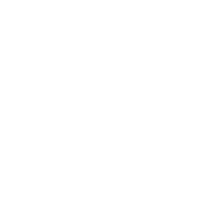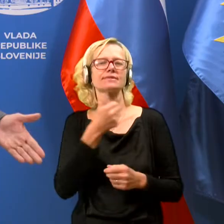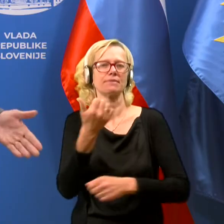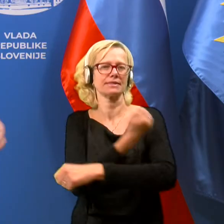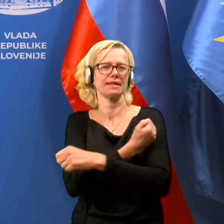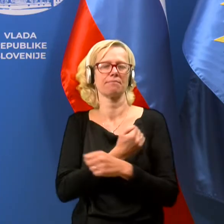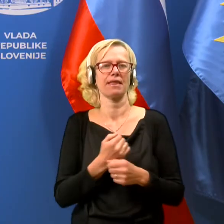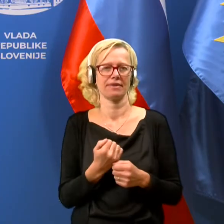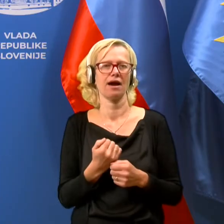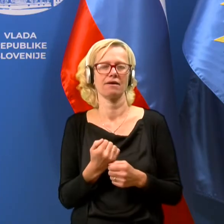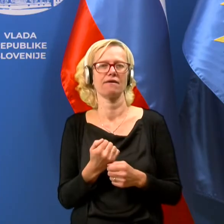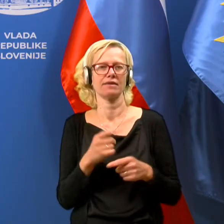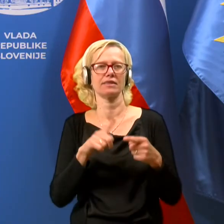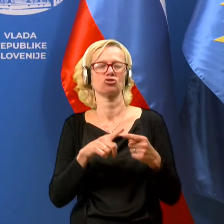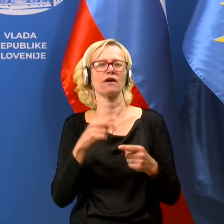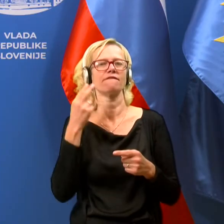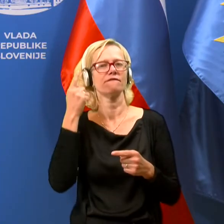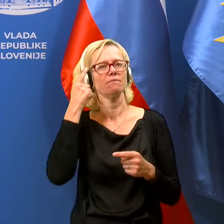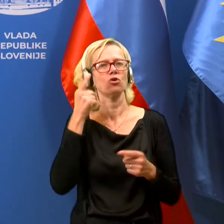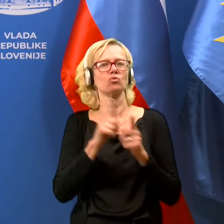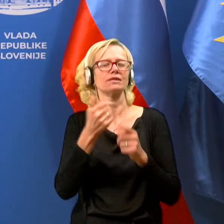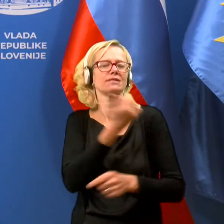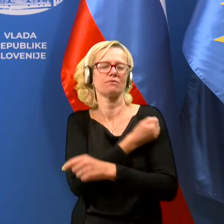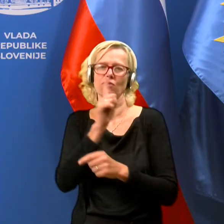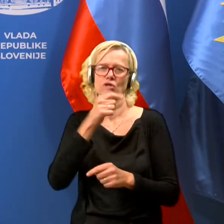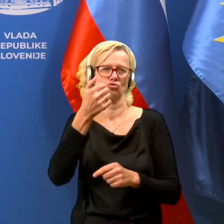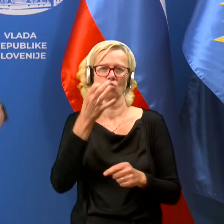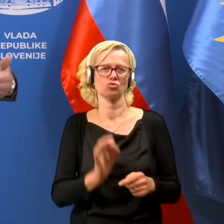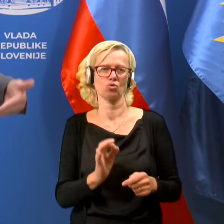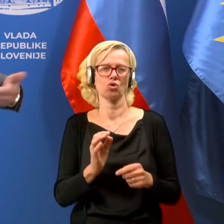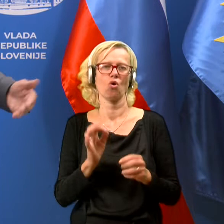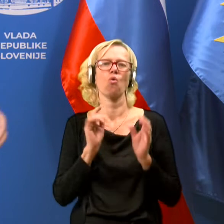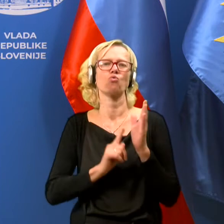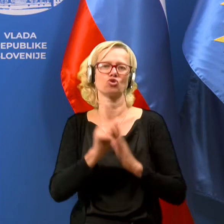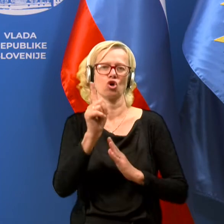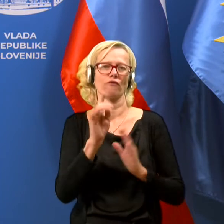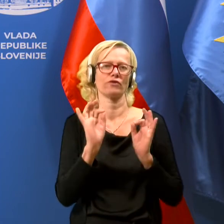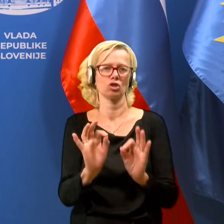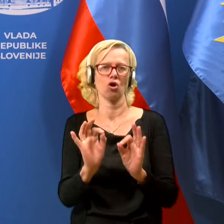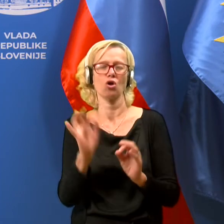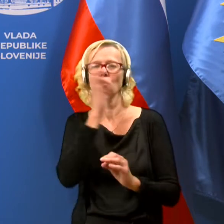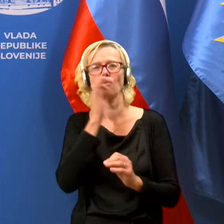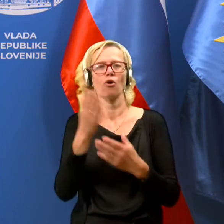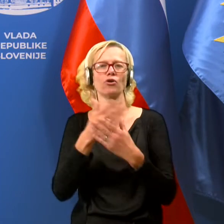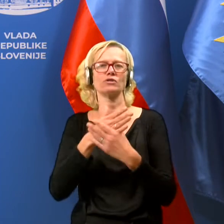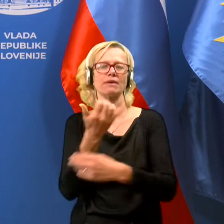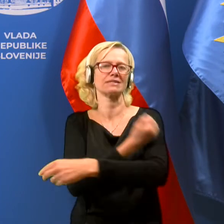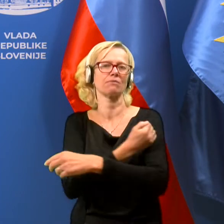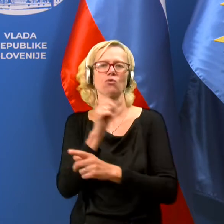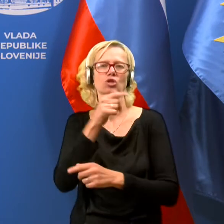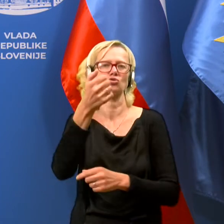varen. Vemo, da cepivo ni 100% učinkovito, nobeno od cepiv ni